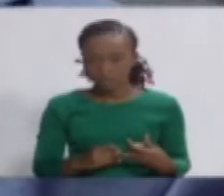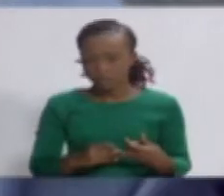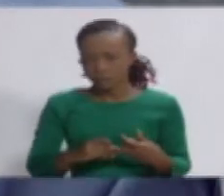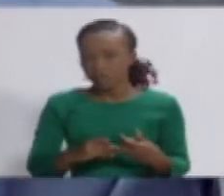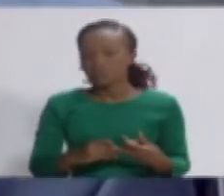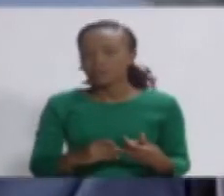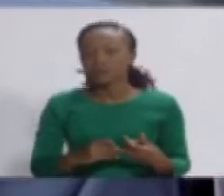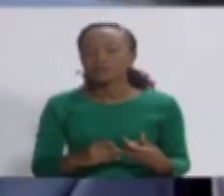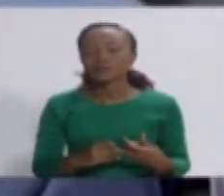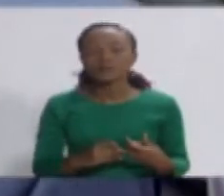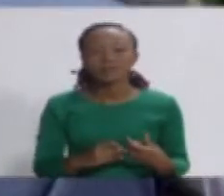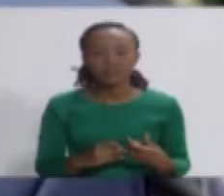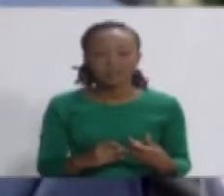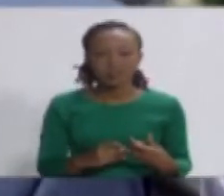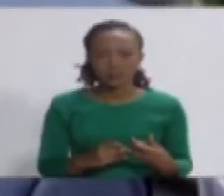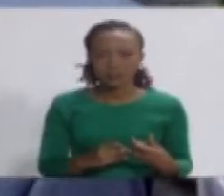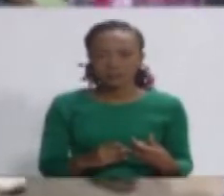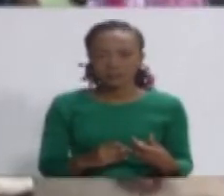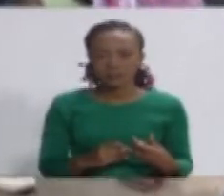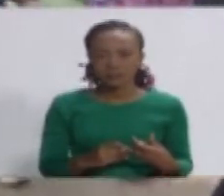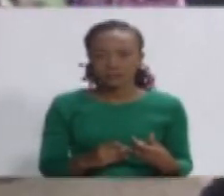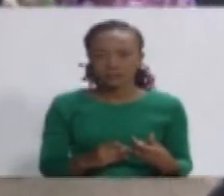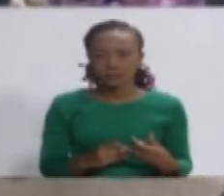lobby from the MCAs who are supposed to vote you?